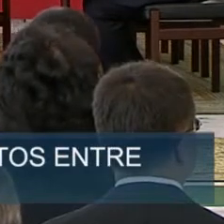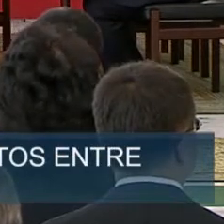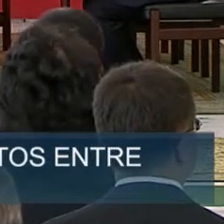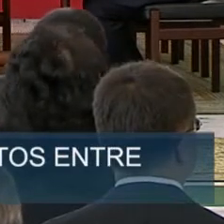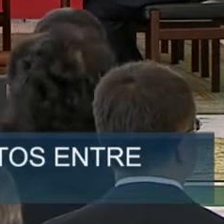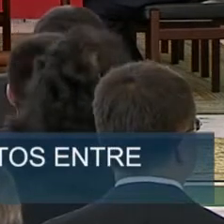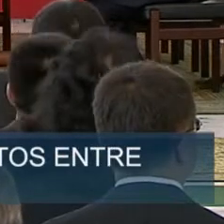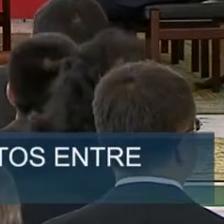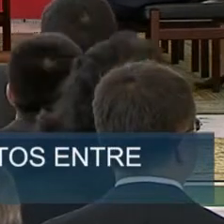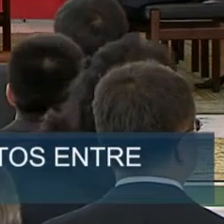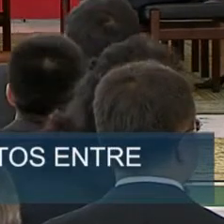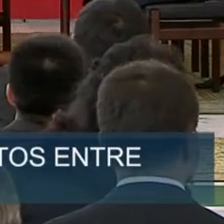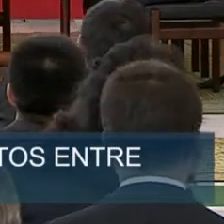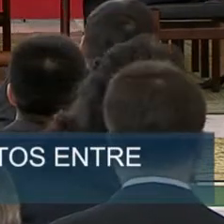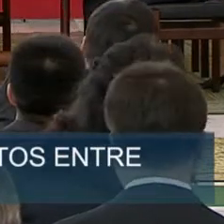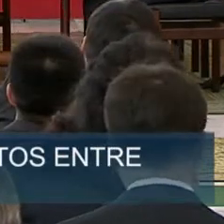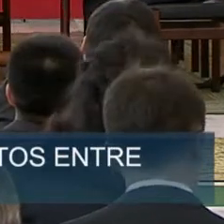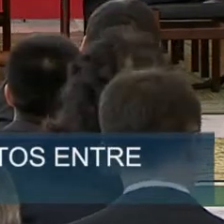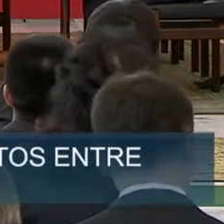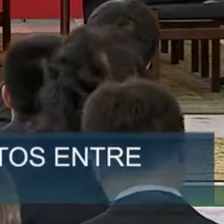控股公司代表马里亚尼签署交通银行收购巴西扬帆银行股权协议。